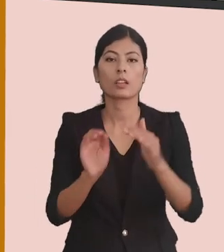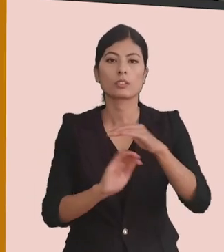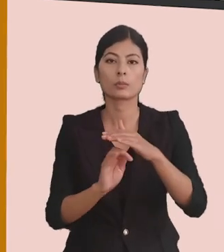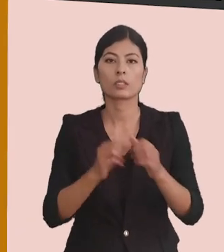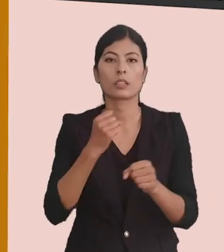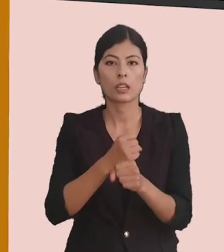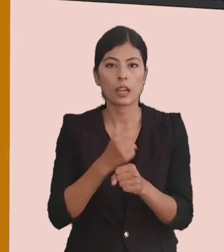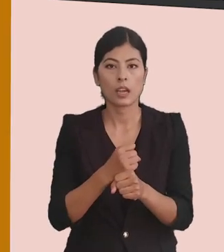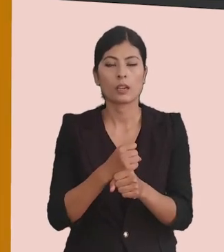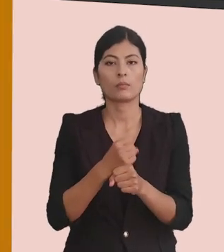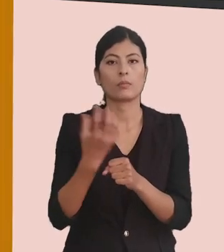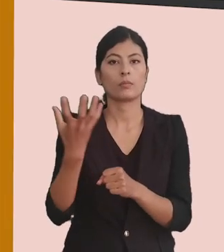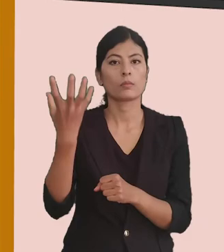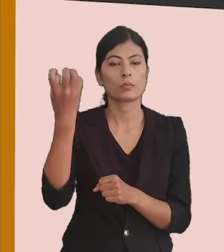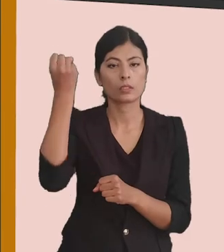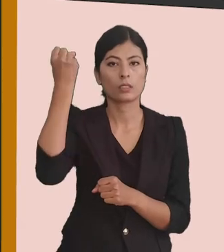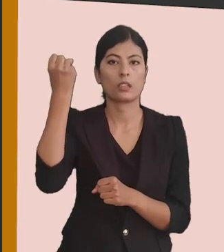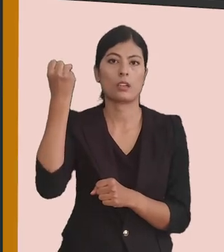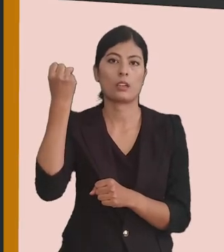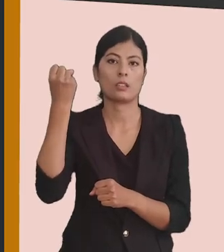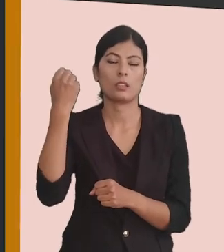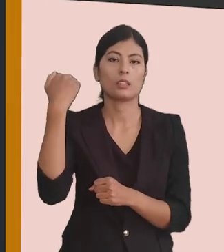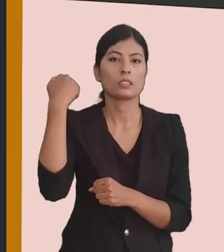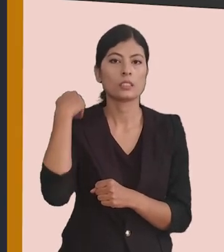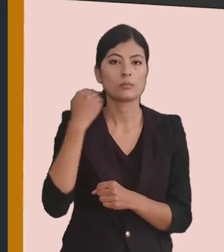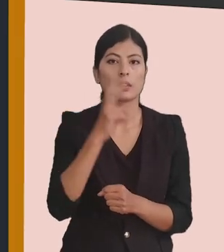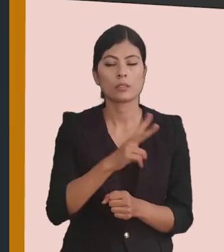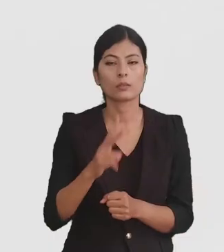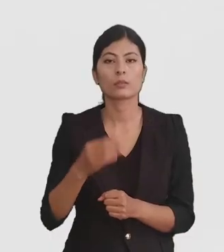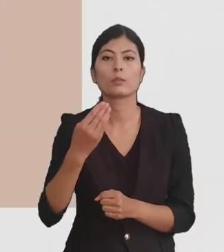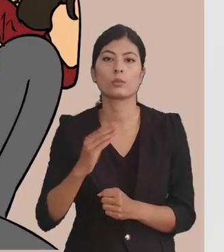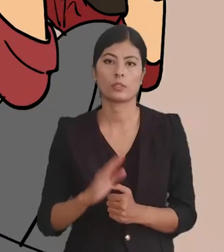कर्तव्य र अधिकार यस प्रकारको हुन्छ।